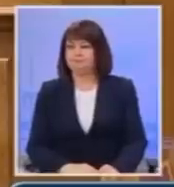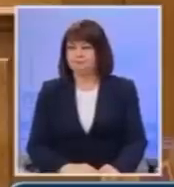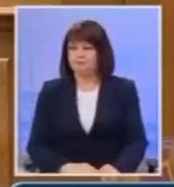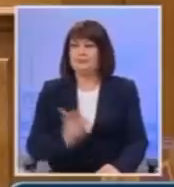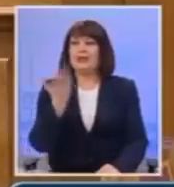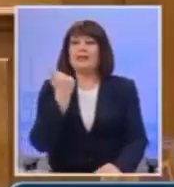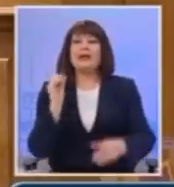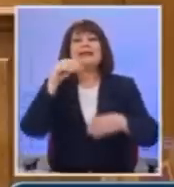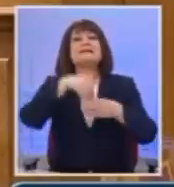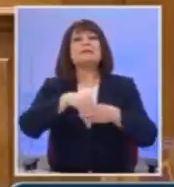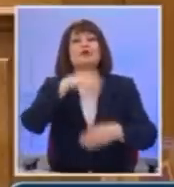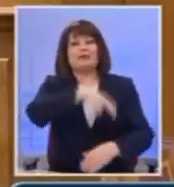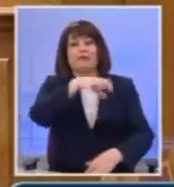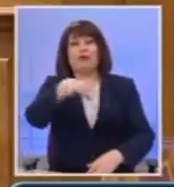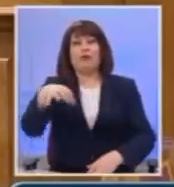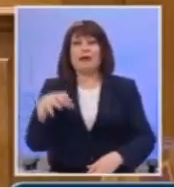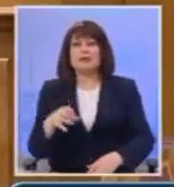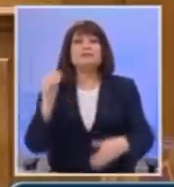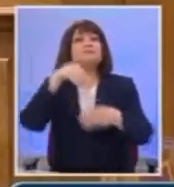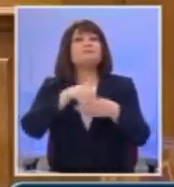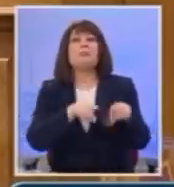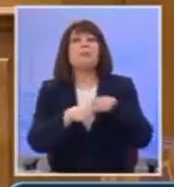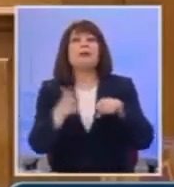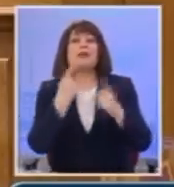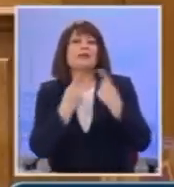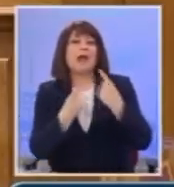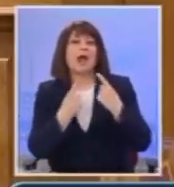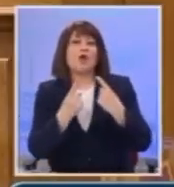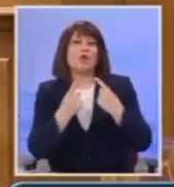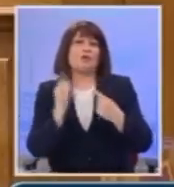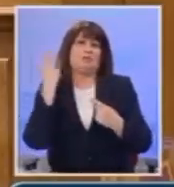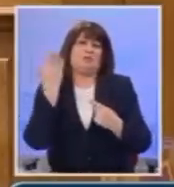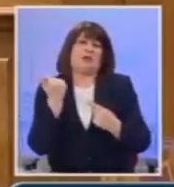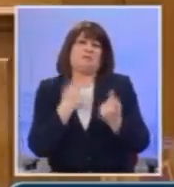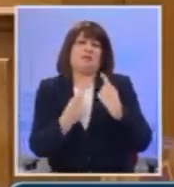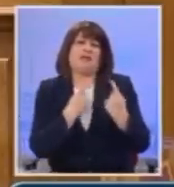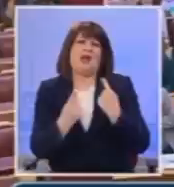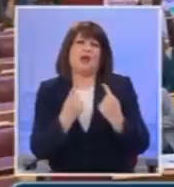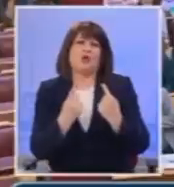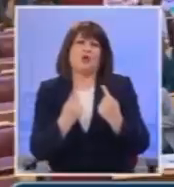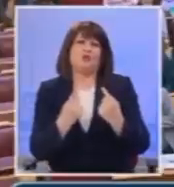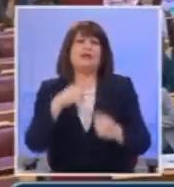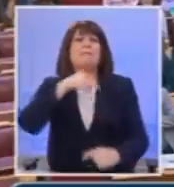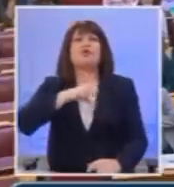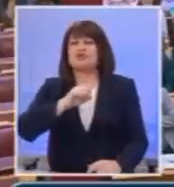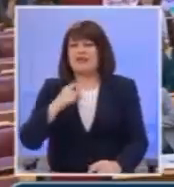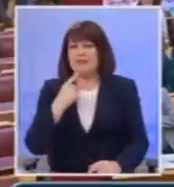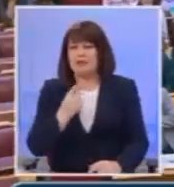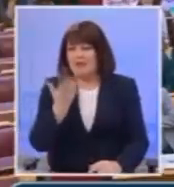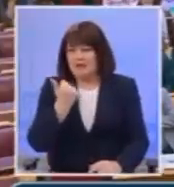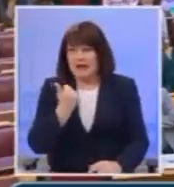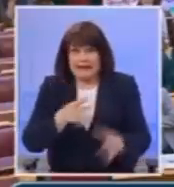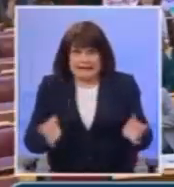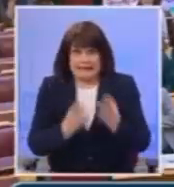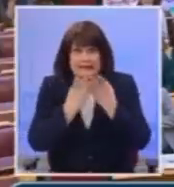ουσιαστική συμμετοχή των εμπλεκόμενων φορέων στο διάλογο τότε που δεν υπήρξε διάλογο, ούτε καν της ΠΟΣΔΕΠ. Και αυτό φυσικά δεν είναι